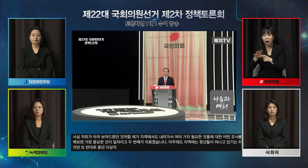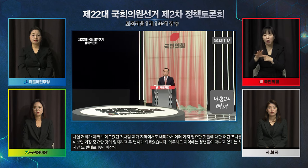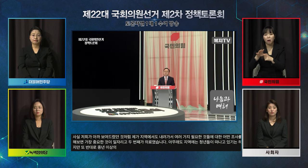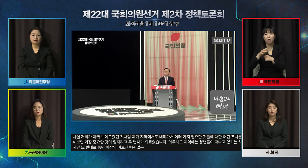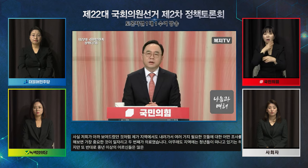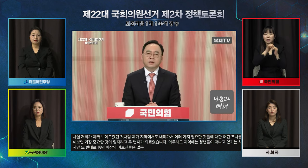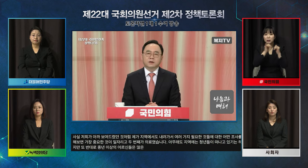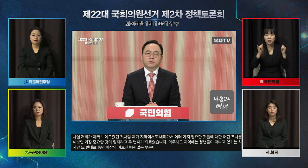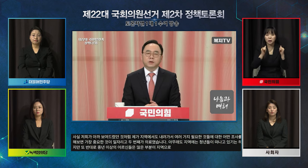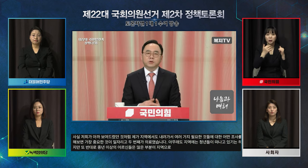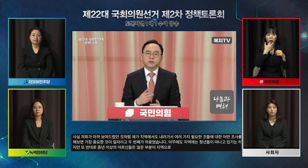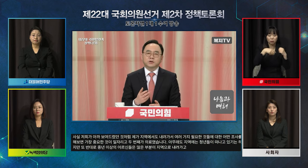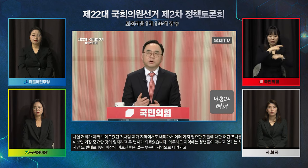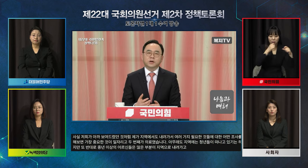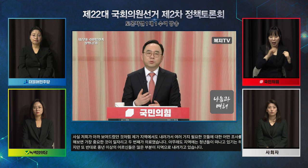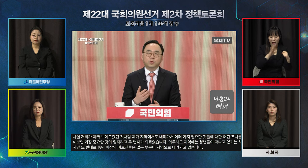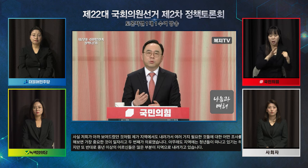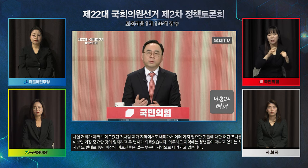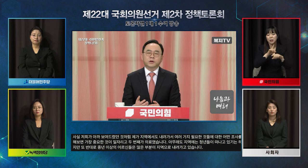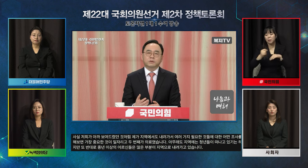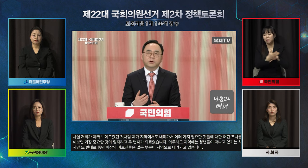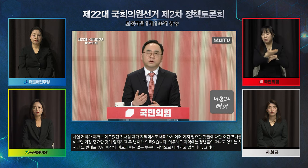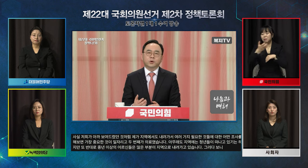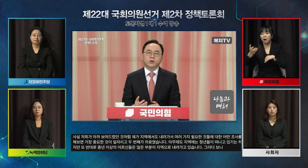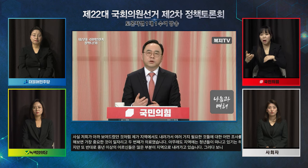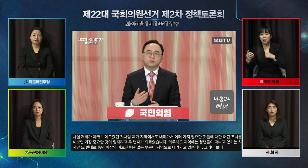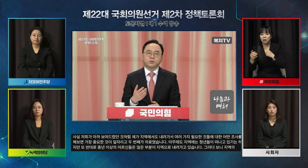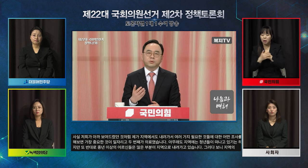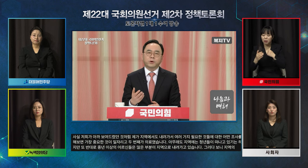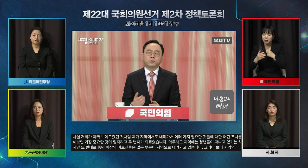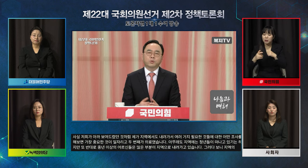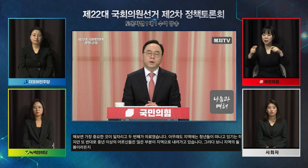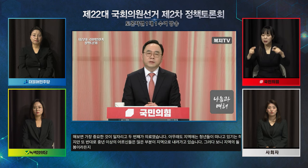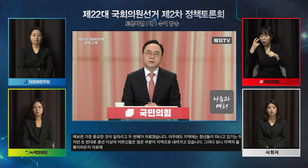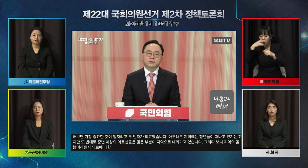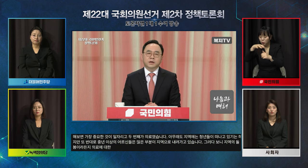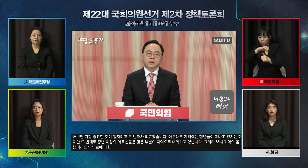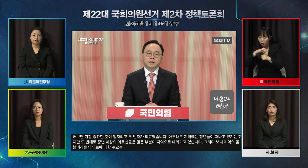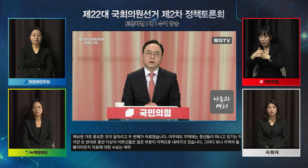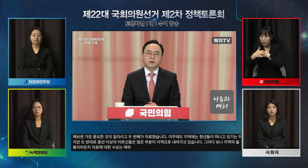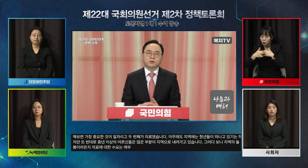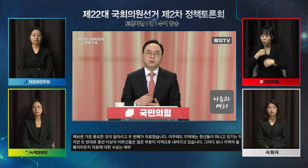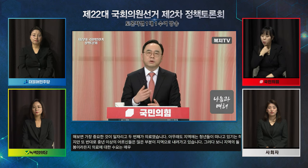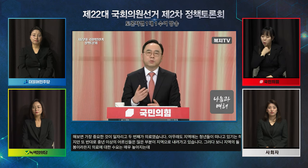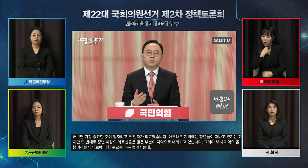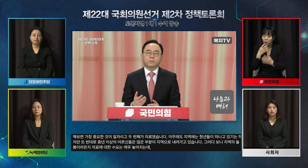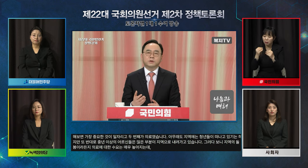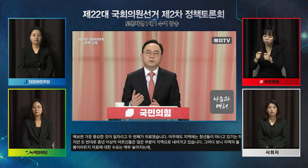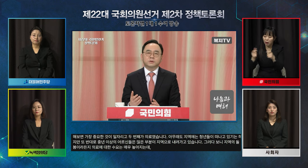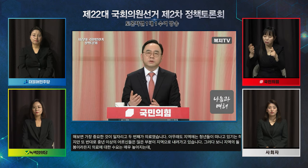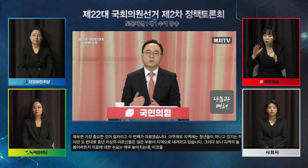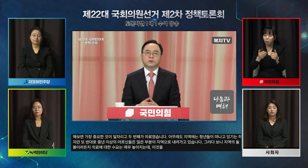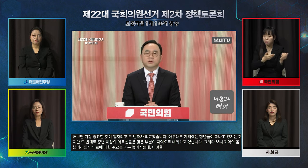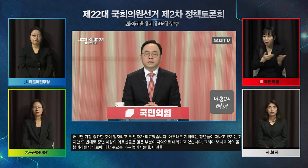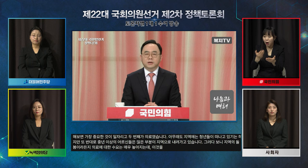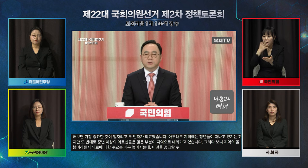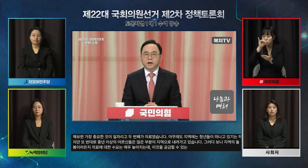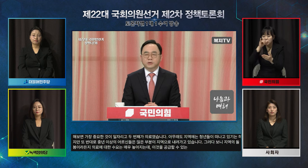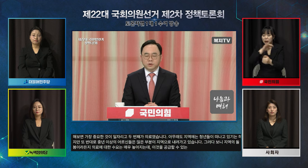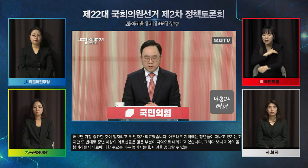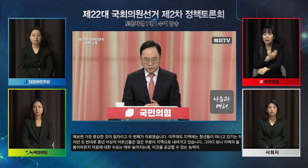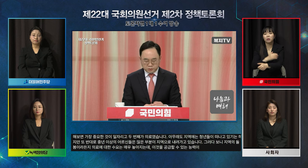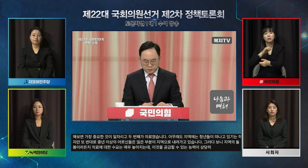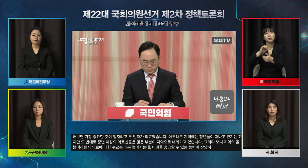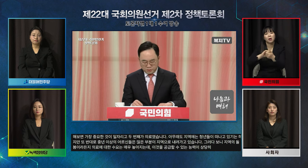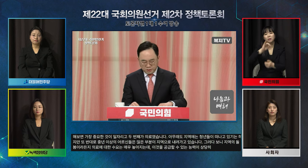내려가고 있습니다. 그러다 보니 지역의 돌봄이라든가 의료에 대한 수요는 매우 높아지는데 이걸 공급할 수 있는 능력이 상당히